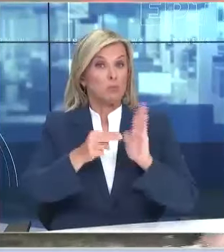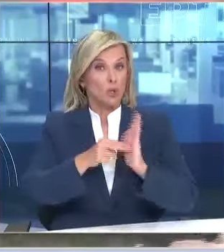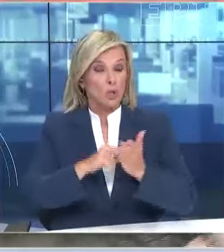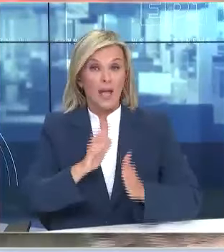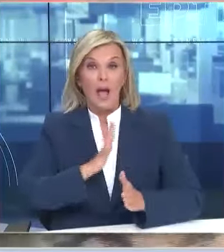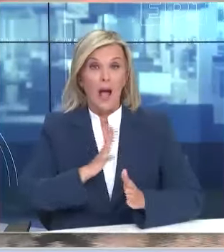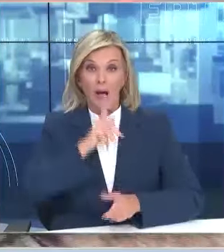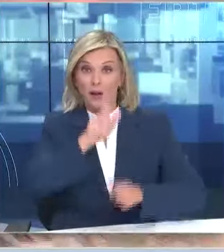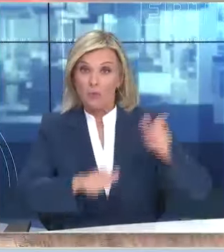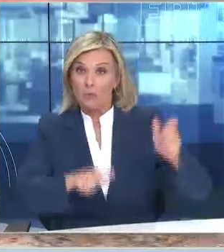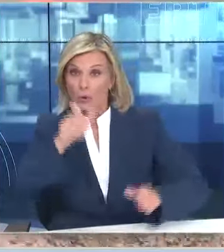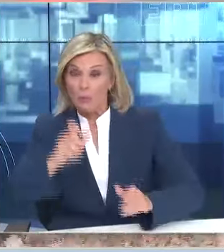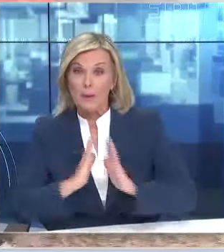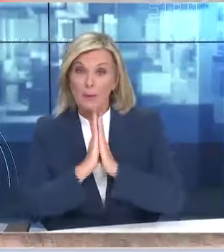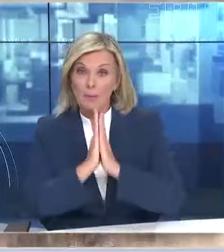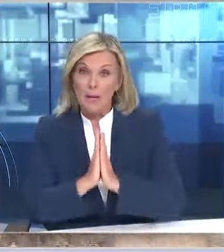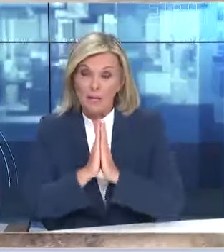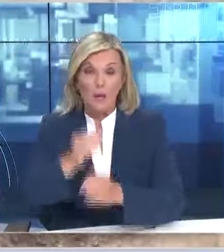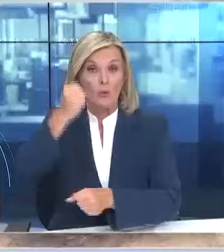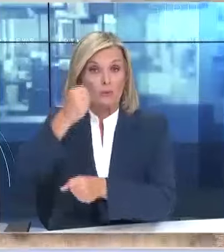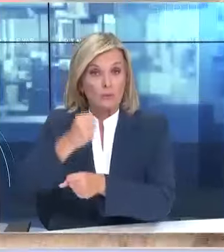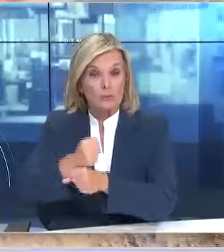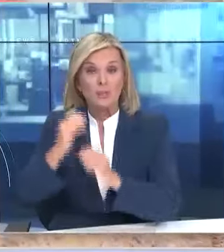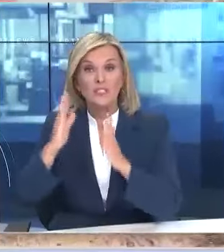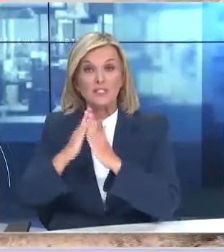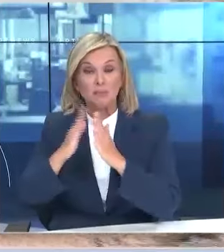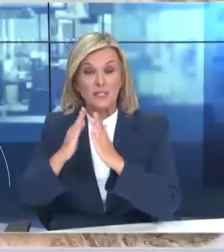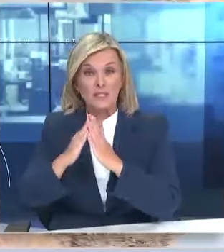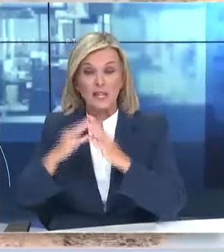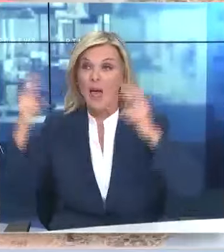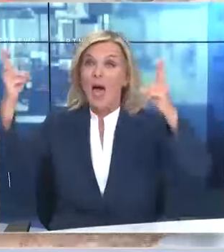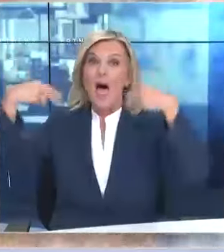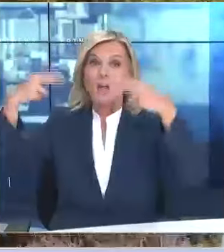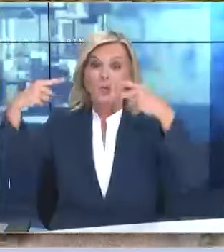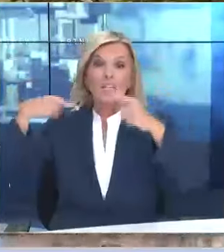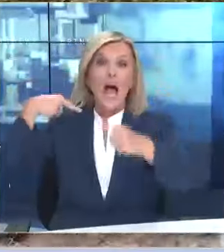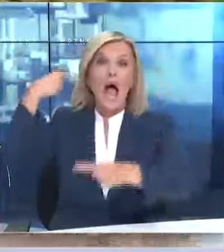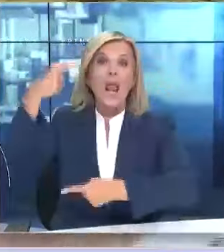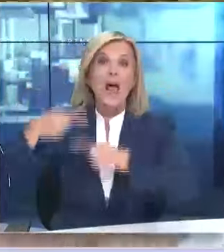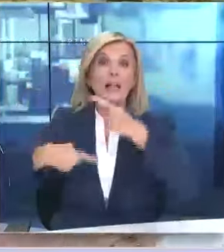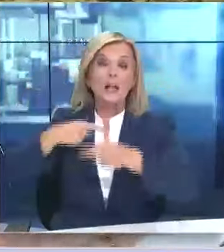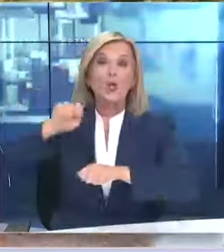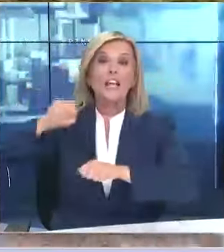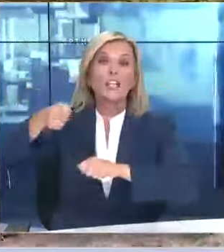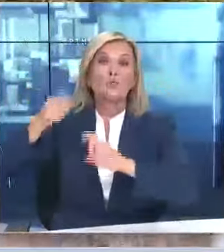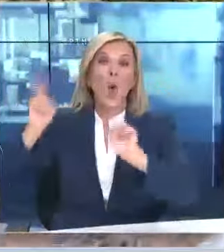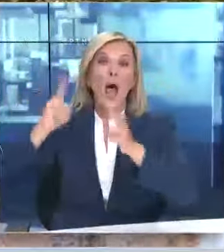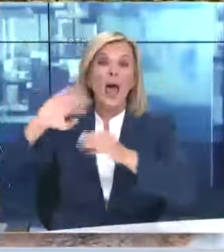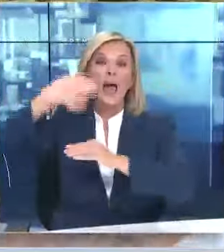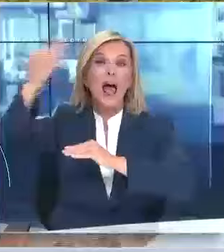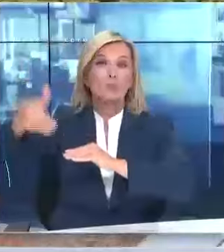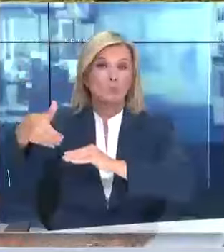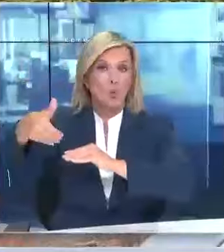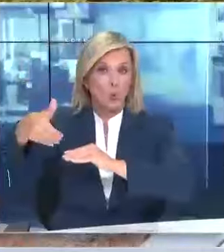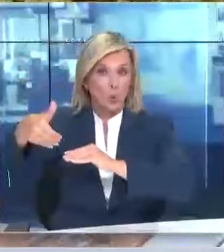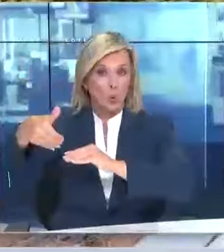χώρους με κλιματισμό σε συνθήκες ανακύκλωσης και όχι να μην μπορεί να περνάει εξωτερικός αέρας στο εσωτερικό του σπιτιού, να μην